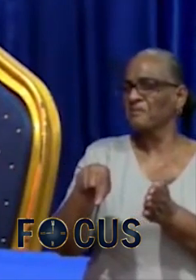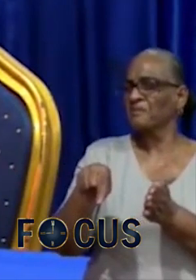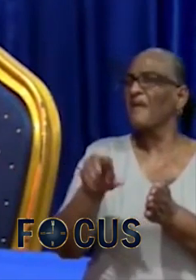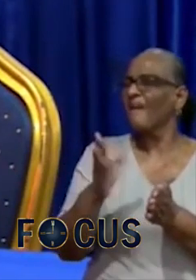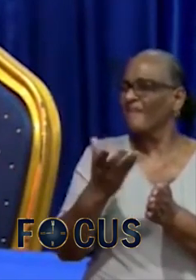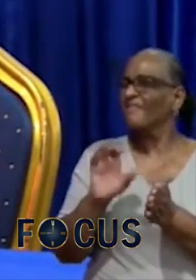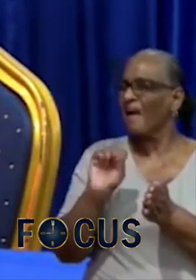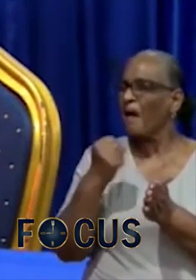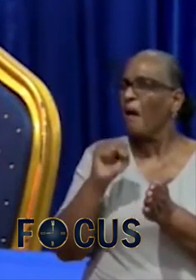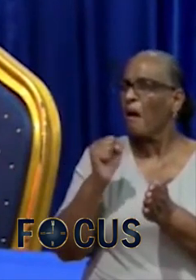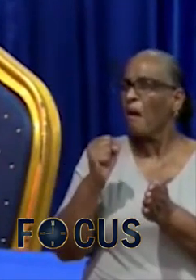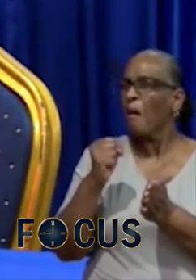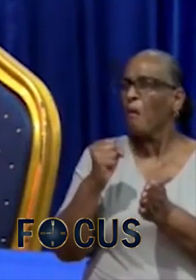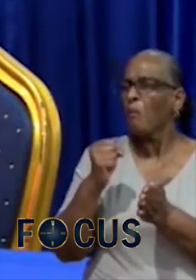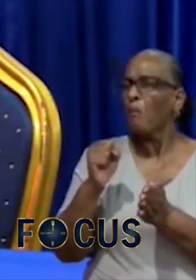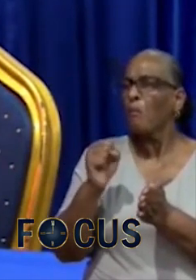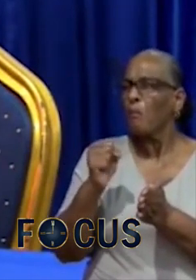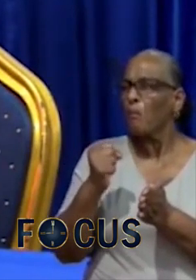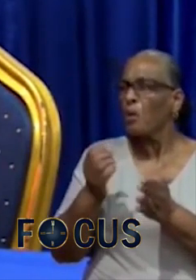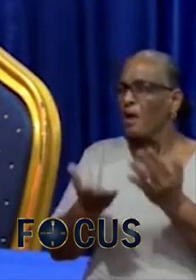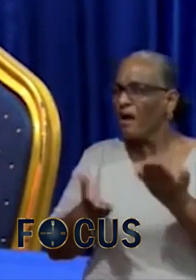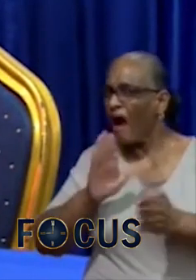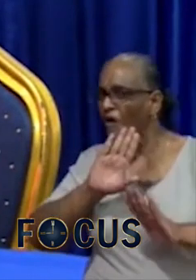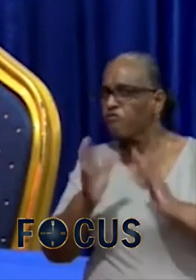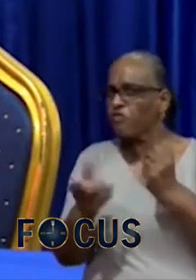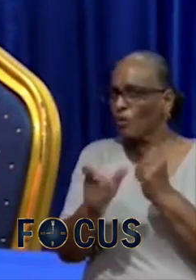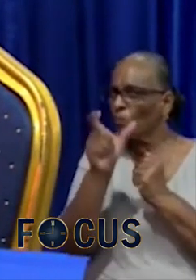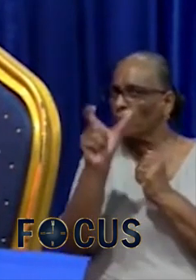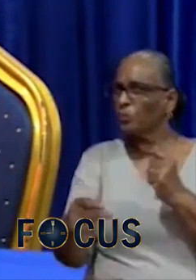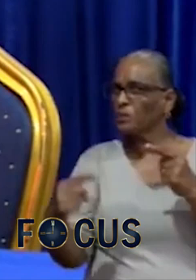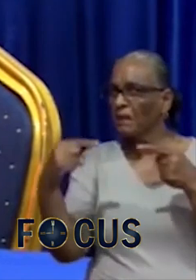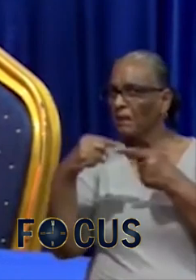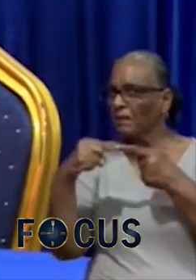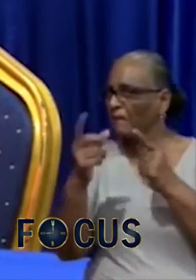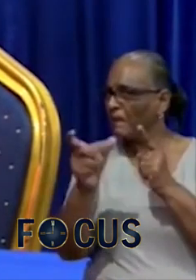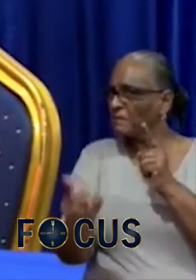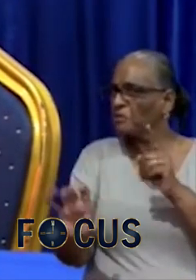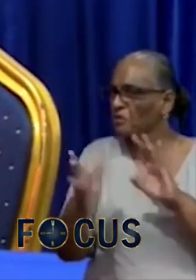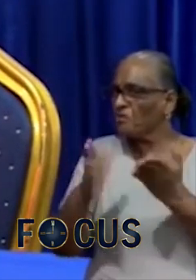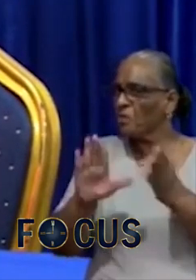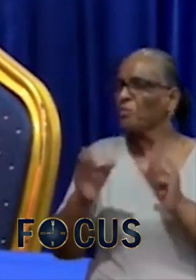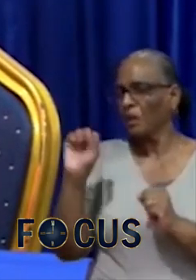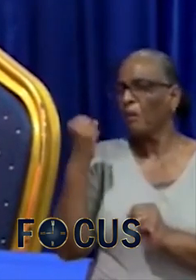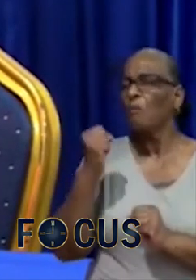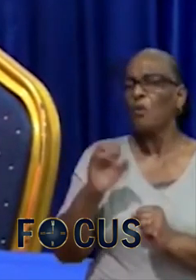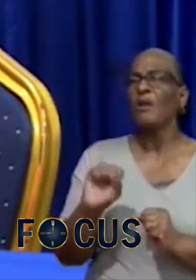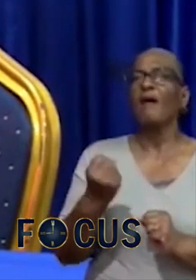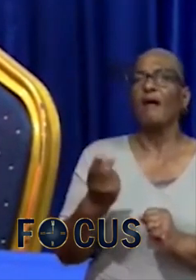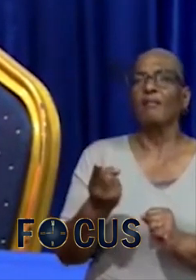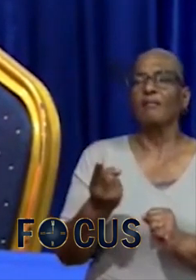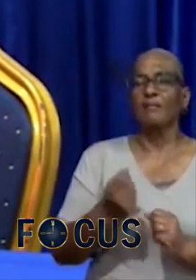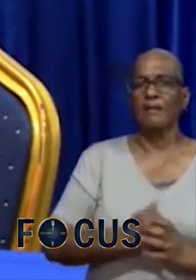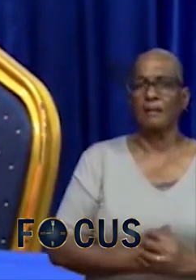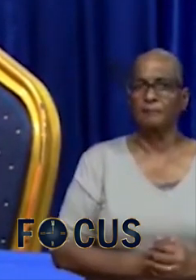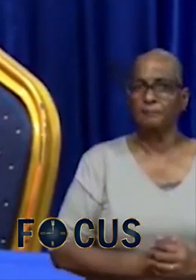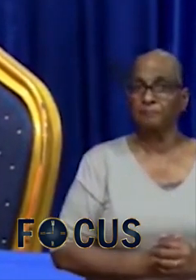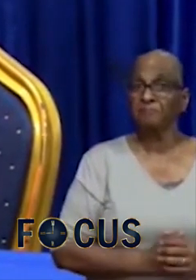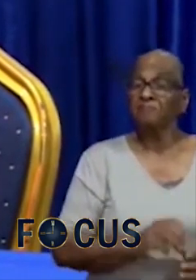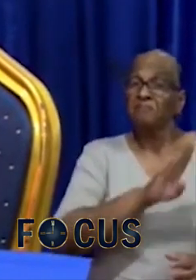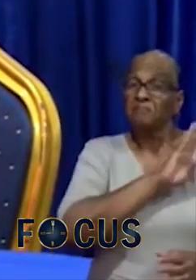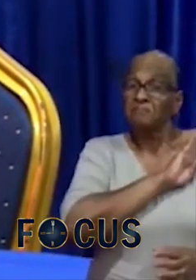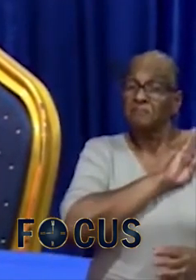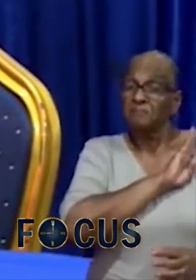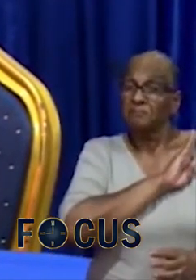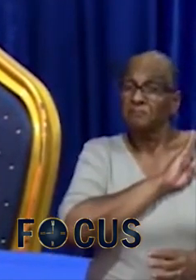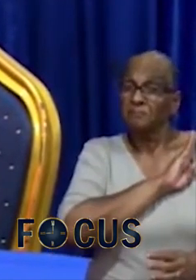dus moeilijk aan contact tracing zouden kunnen doen. En met WO bedoel ik natuurlijk het ministerie van Volksgezondheid. Verder